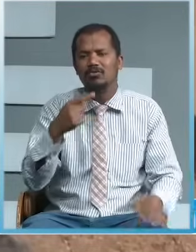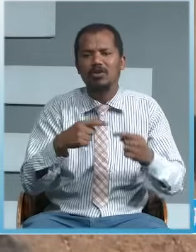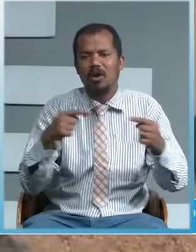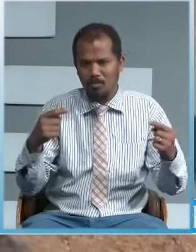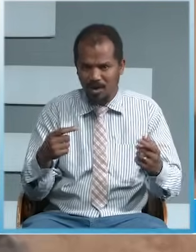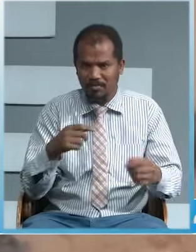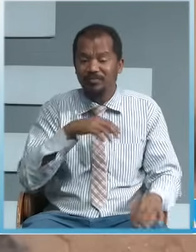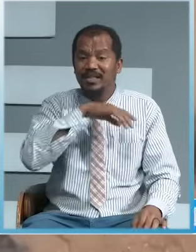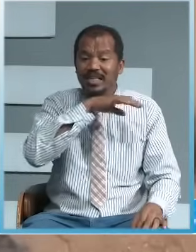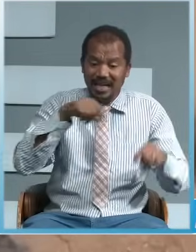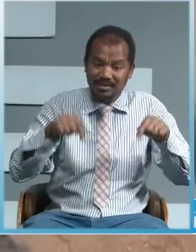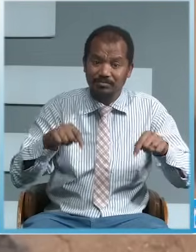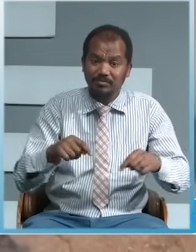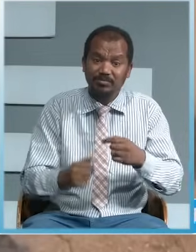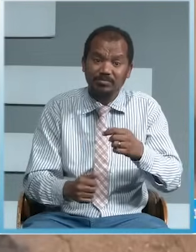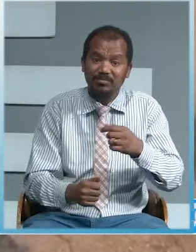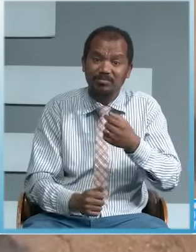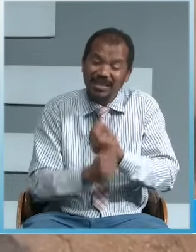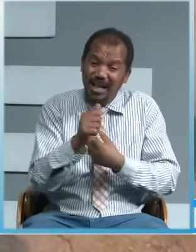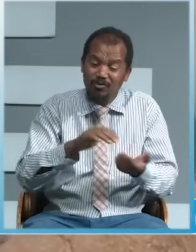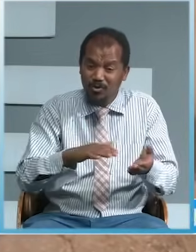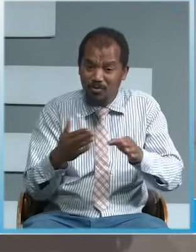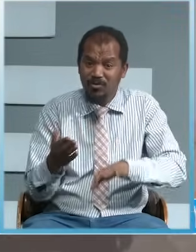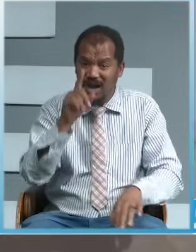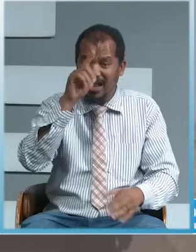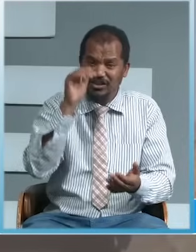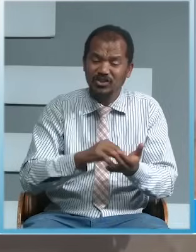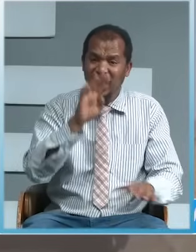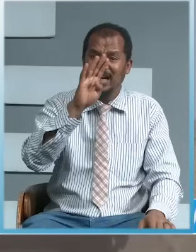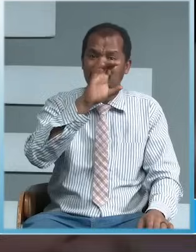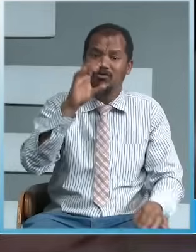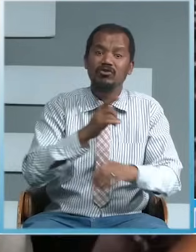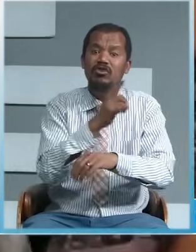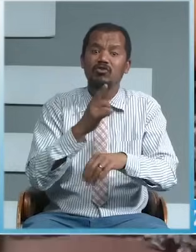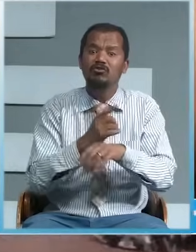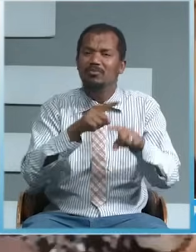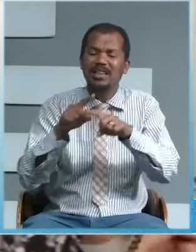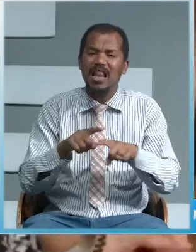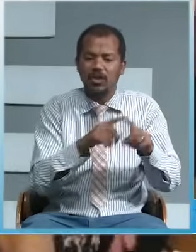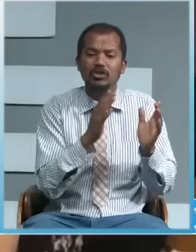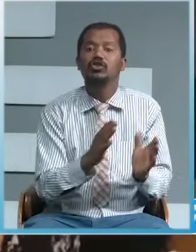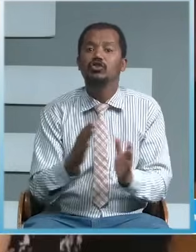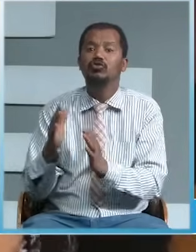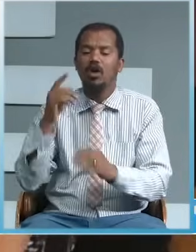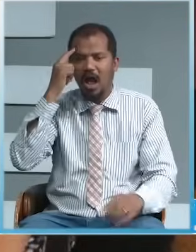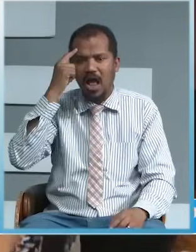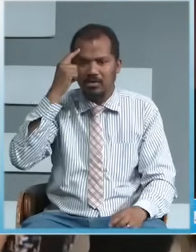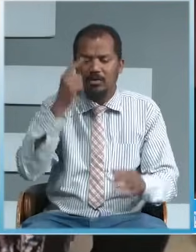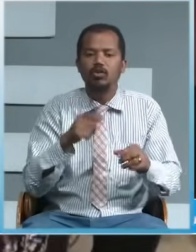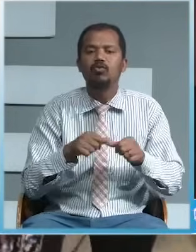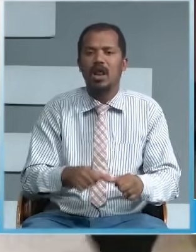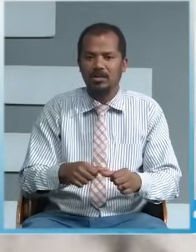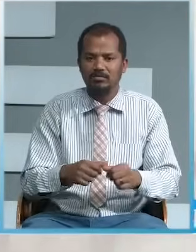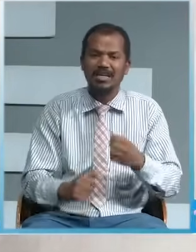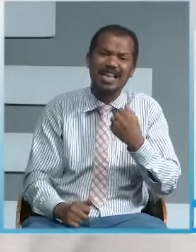ሲሉ ኮንነውታል። እስራኤል ዛሬ በጥቃቱ የተገደሉትን 1400 ዜጎችን በተለያዩ ዝግጅቶችም